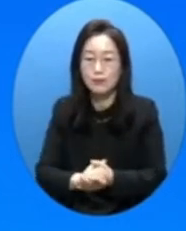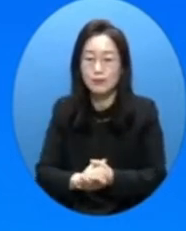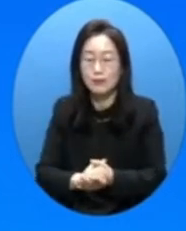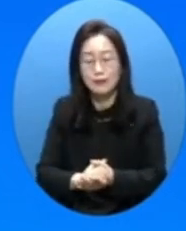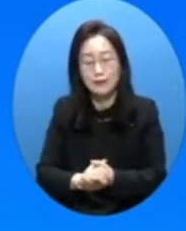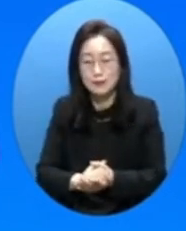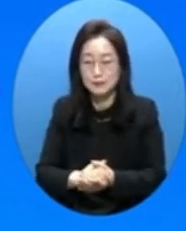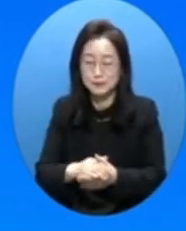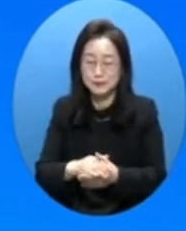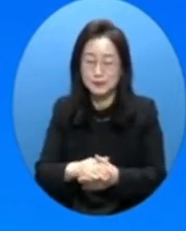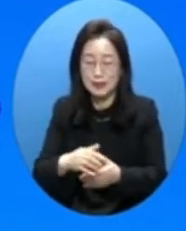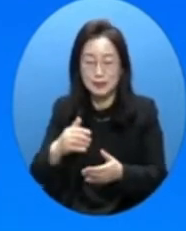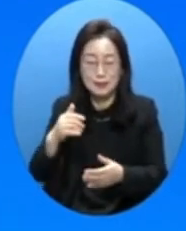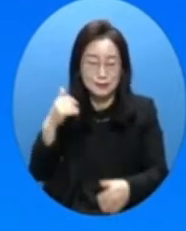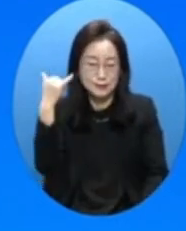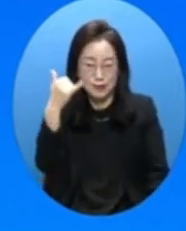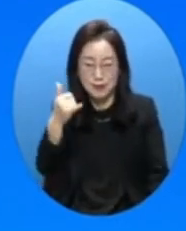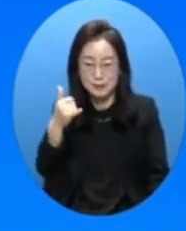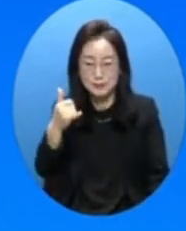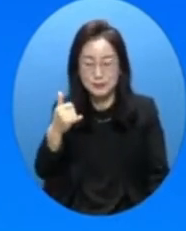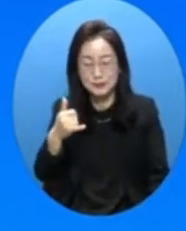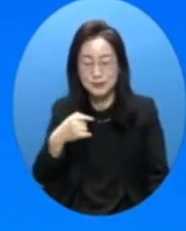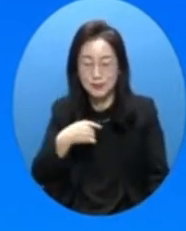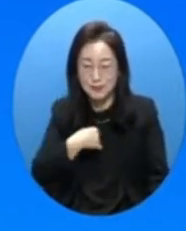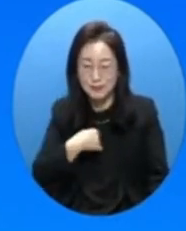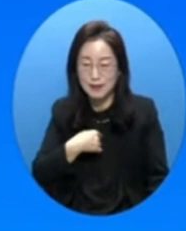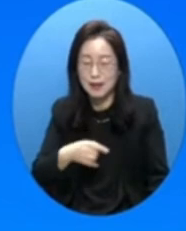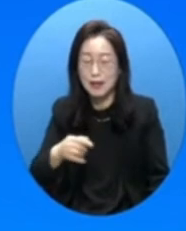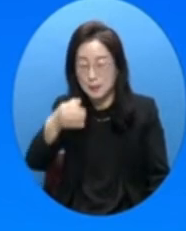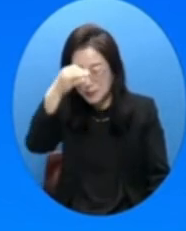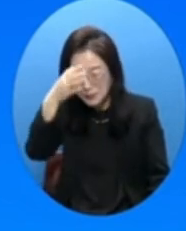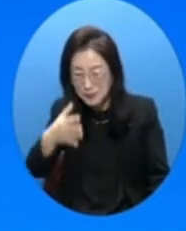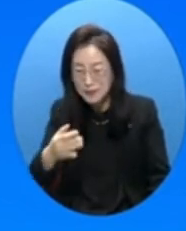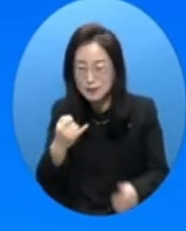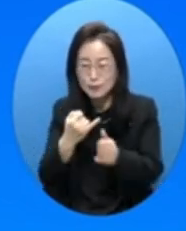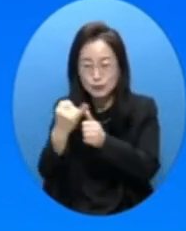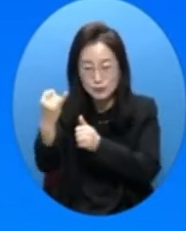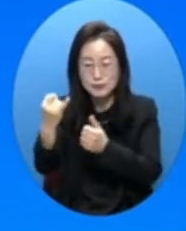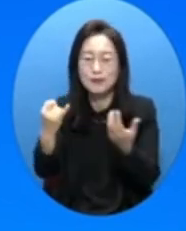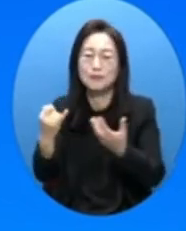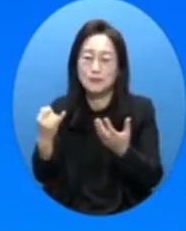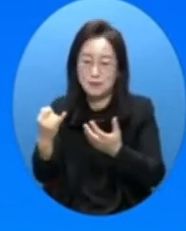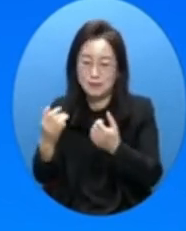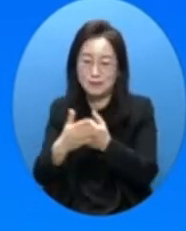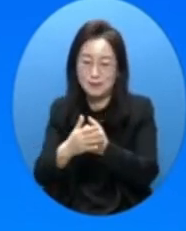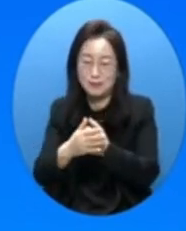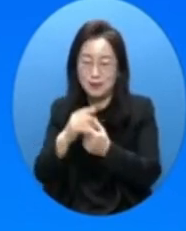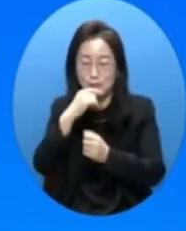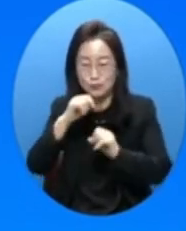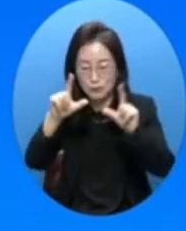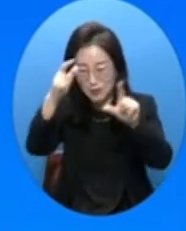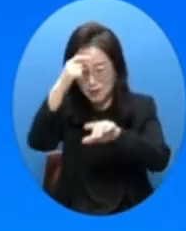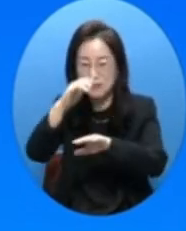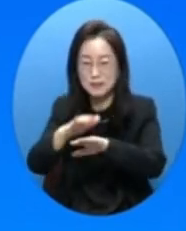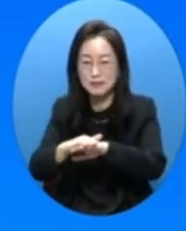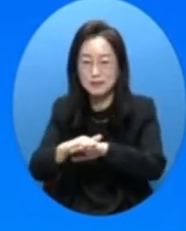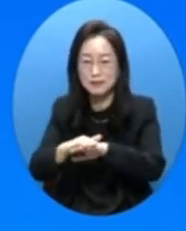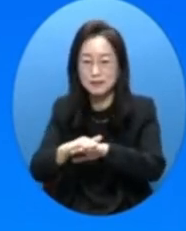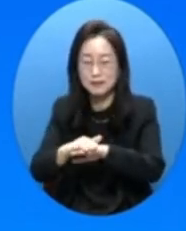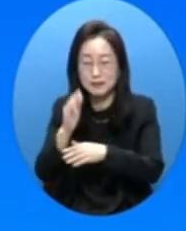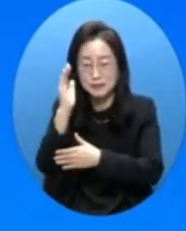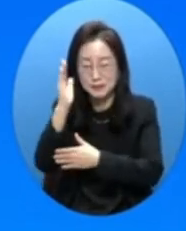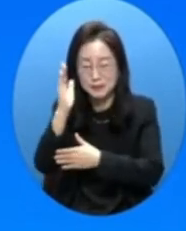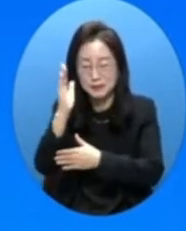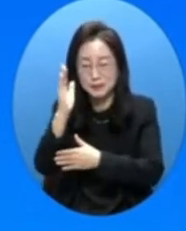초청한 목사님에게 전화를 걸어서 이제 제 집사람이 너무 아파서 내가 이번 초청엔